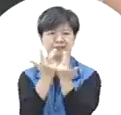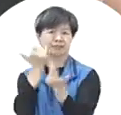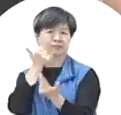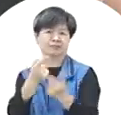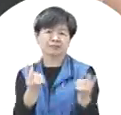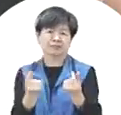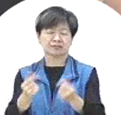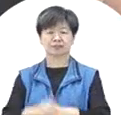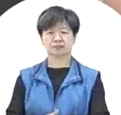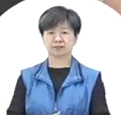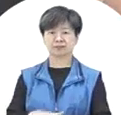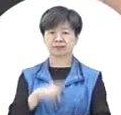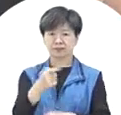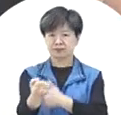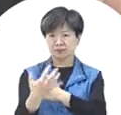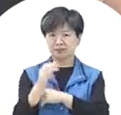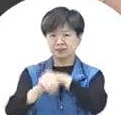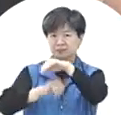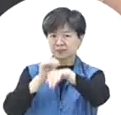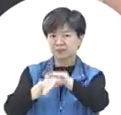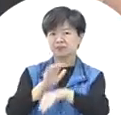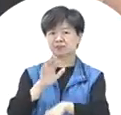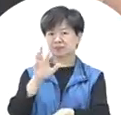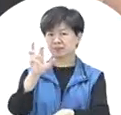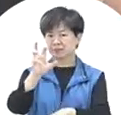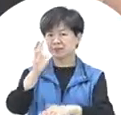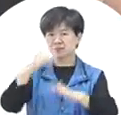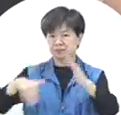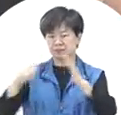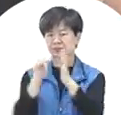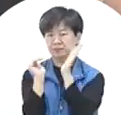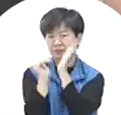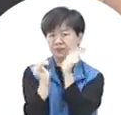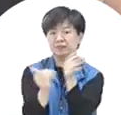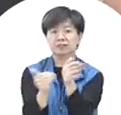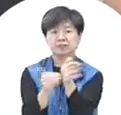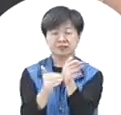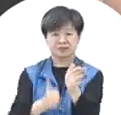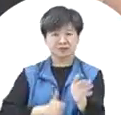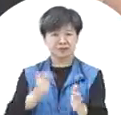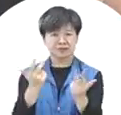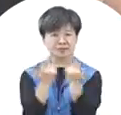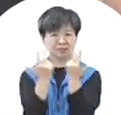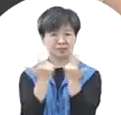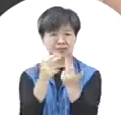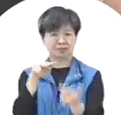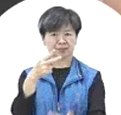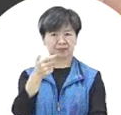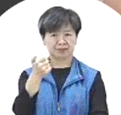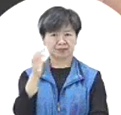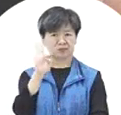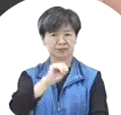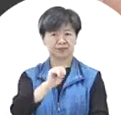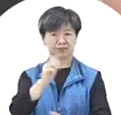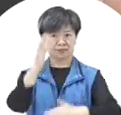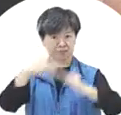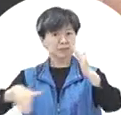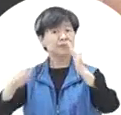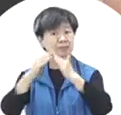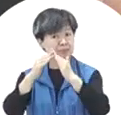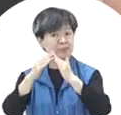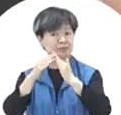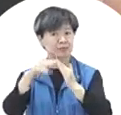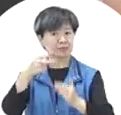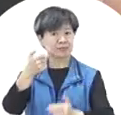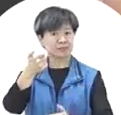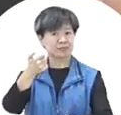说你们已经要完成了80个学校了，然后 对， 但实际上来讲，新北是有250多个学校， 对 对，